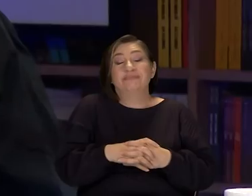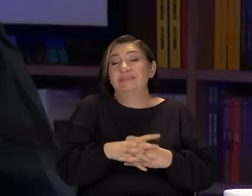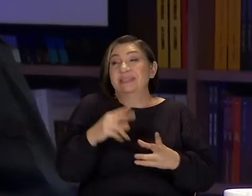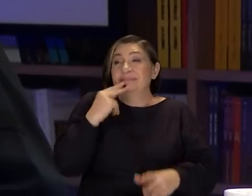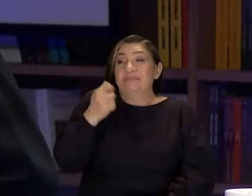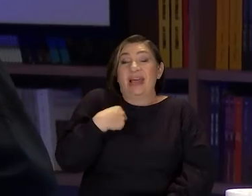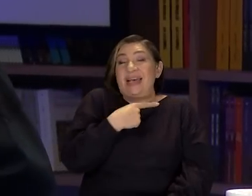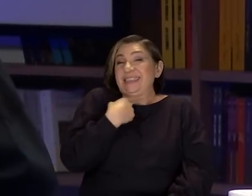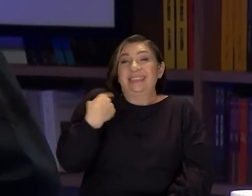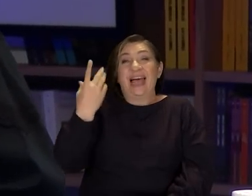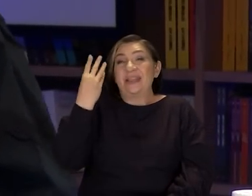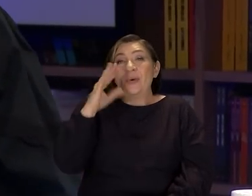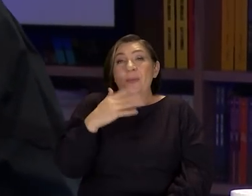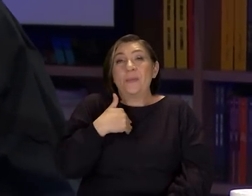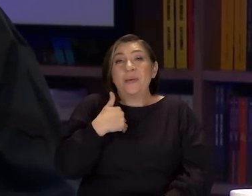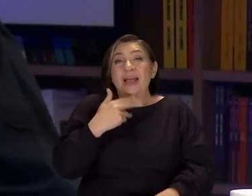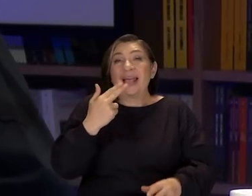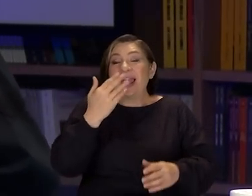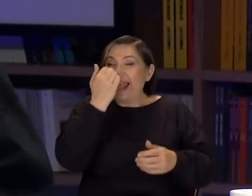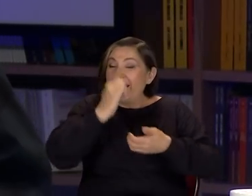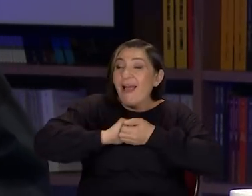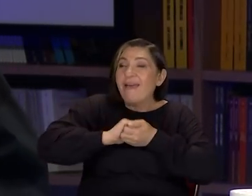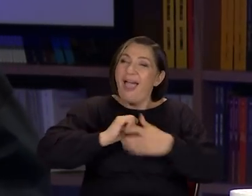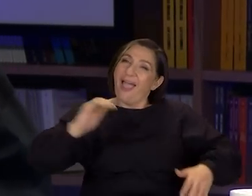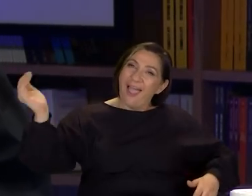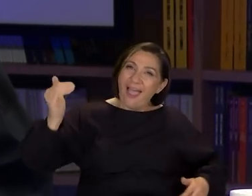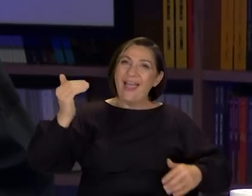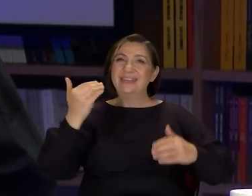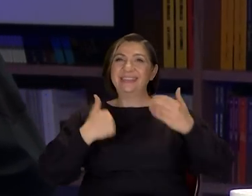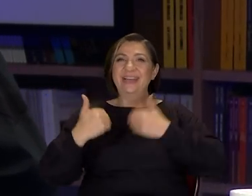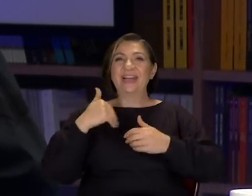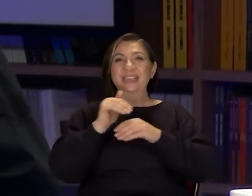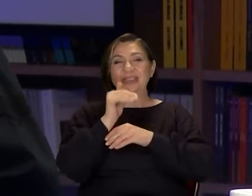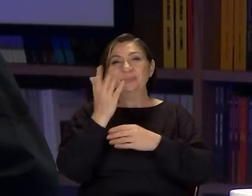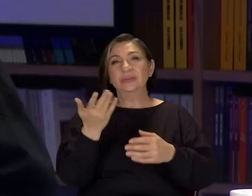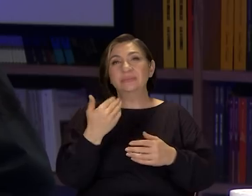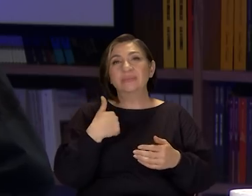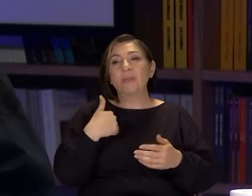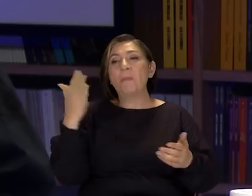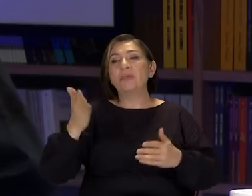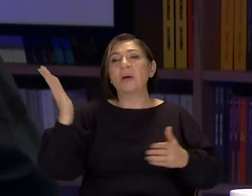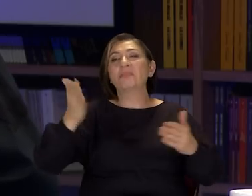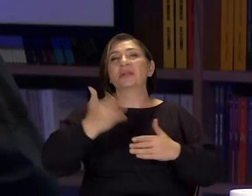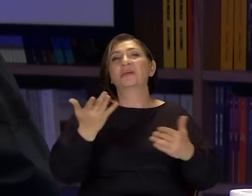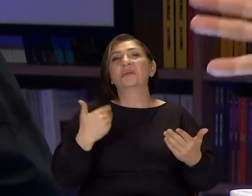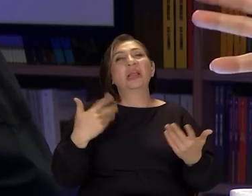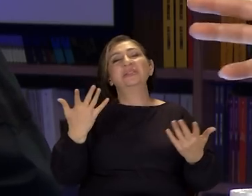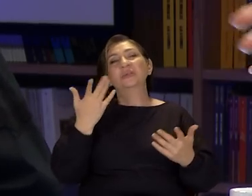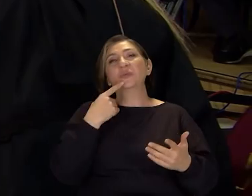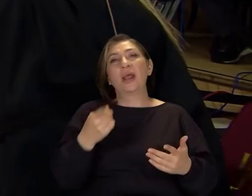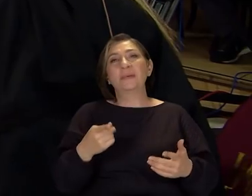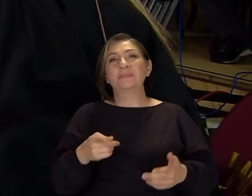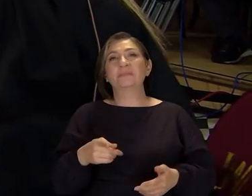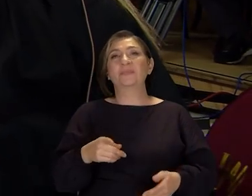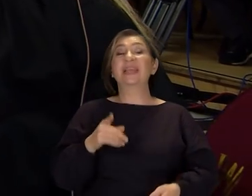çok ilişkilerde erkek gibi kankaya bağlayıp öyle ilişki yaşadığım için ben de çata çattır yani. Neyse söylerim o da ama söyler. Ama